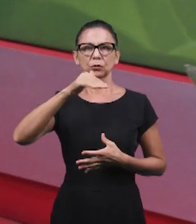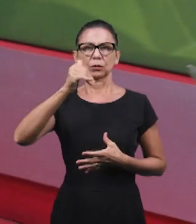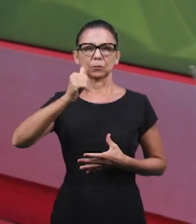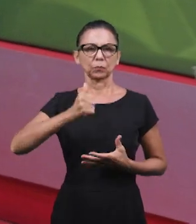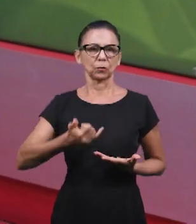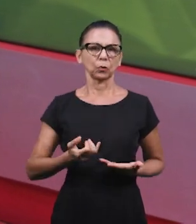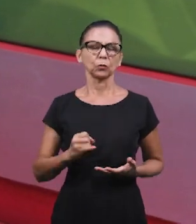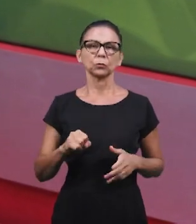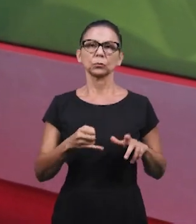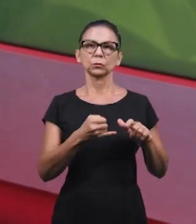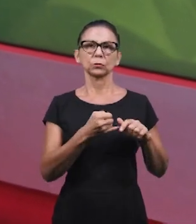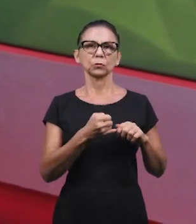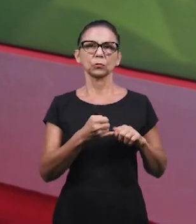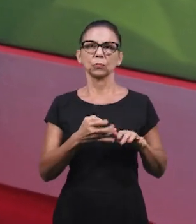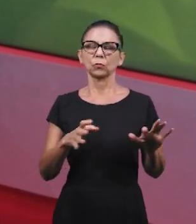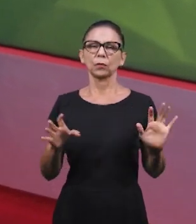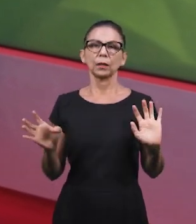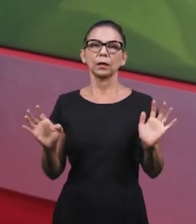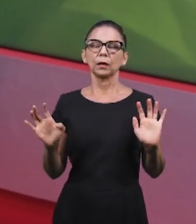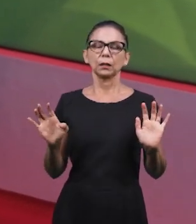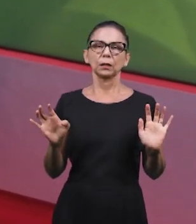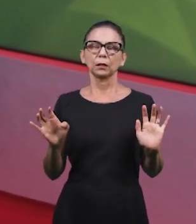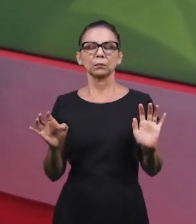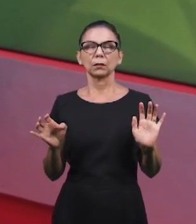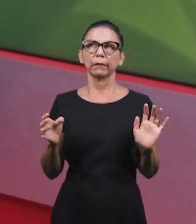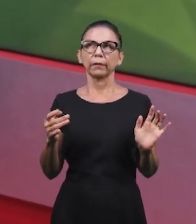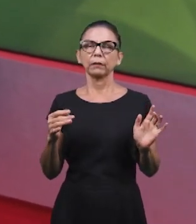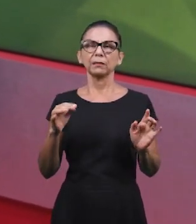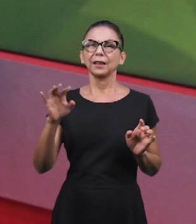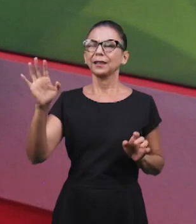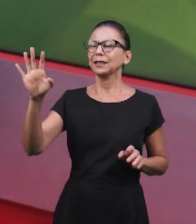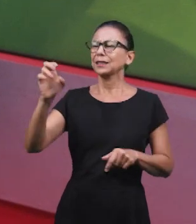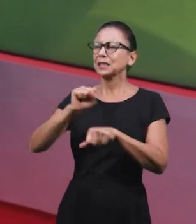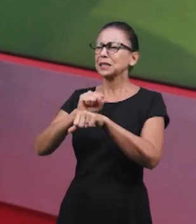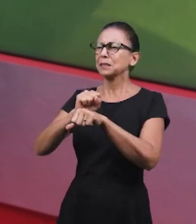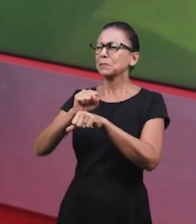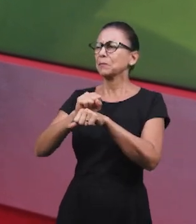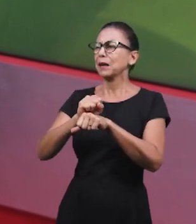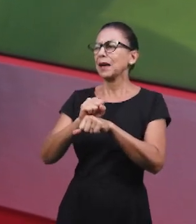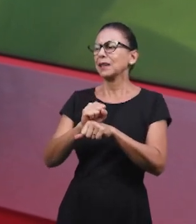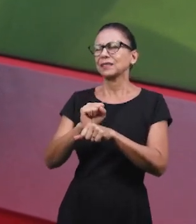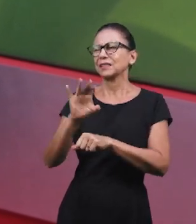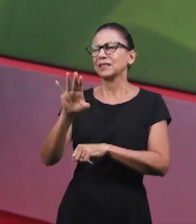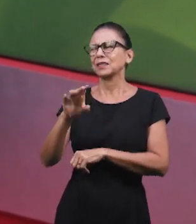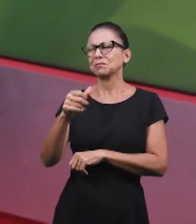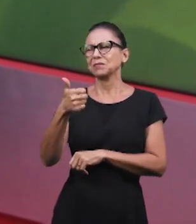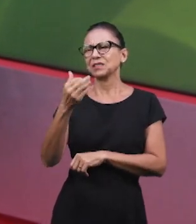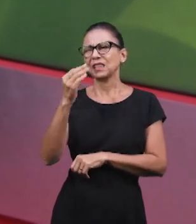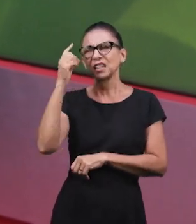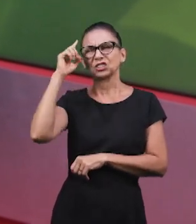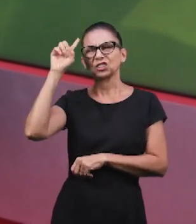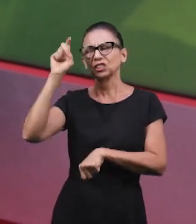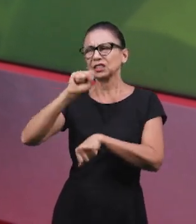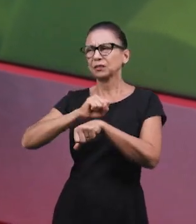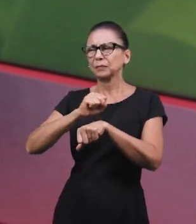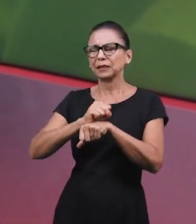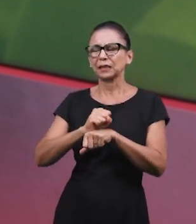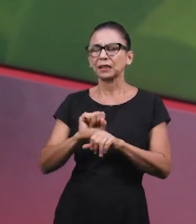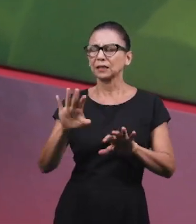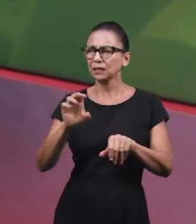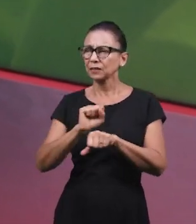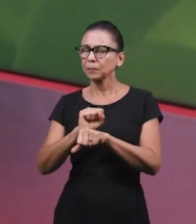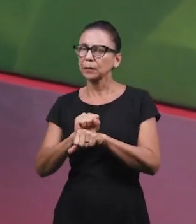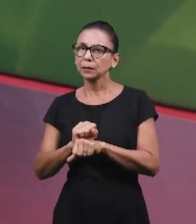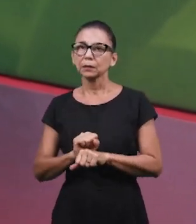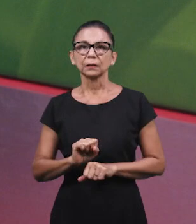va. Non, mais je vais d'ici à 10 jours, je vais prendre une autre direction. Donc, soit on était ensemble,